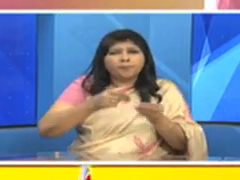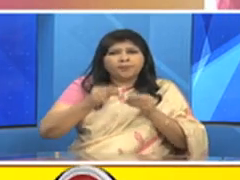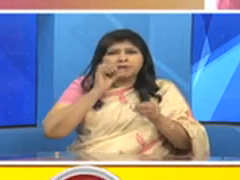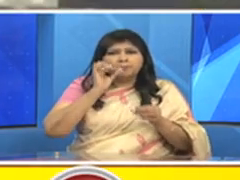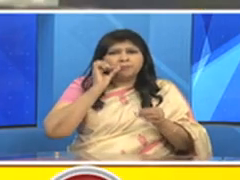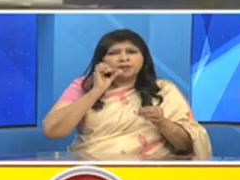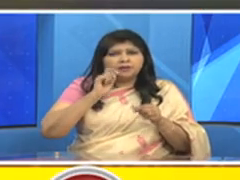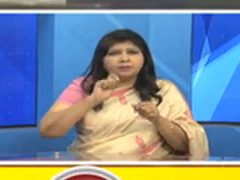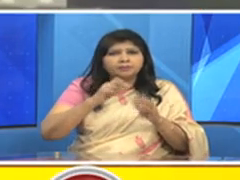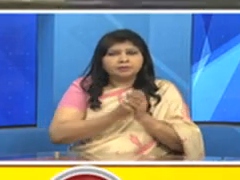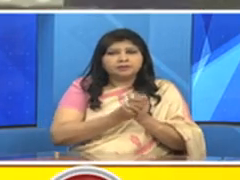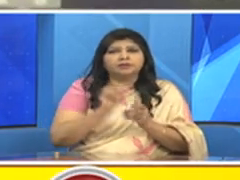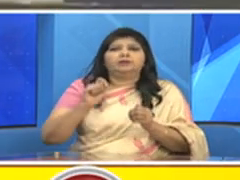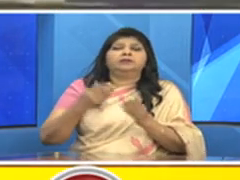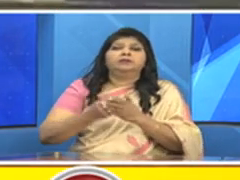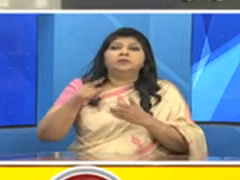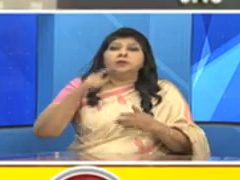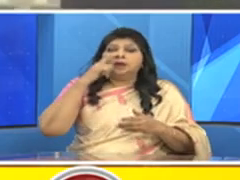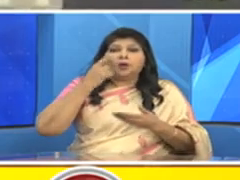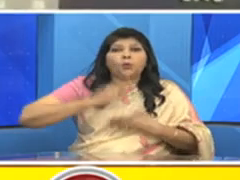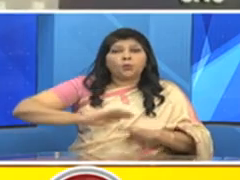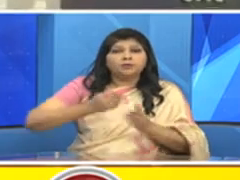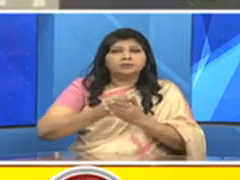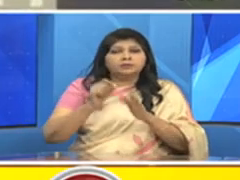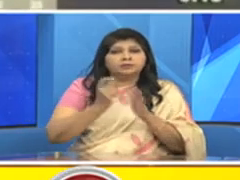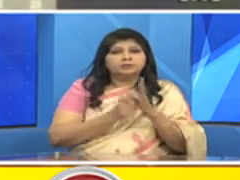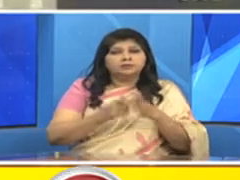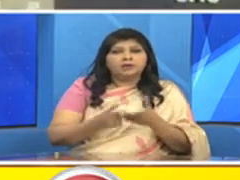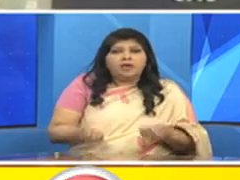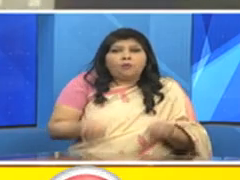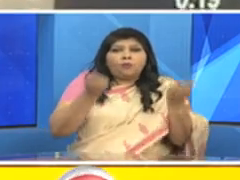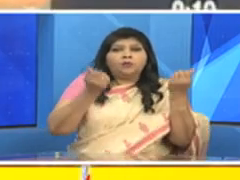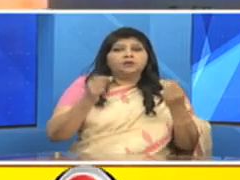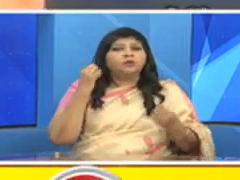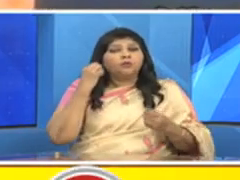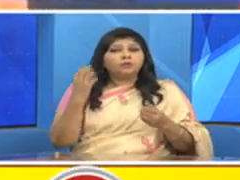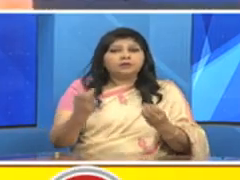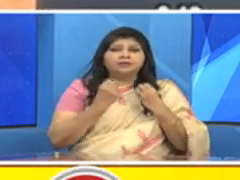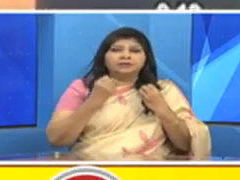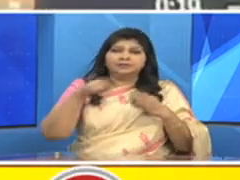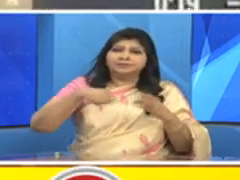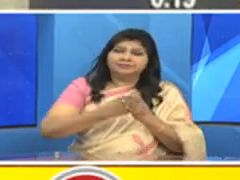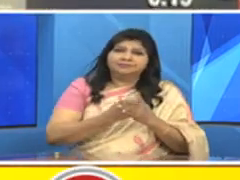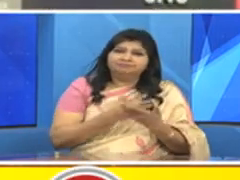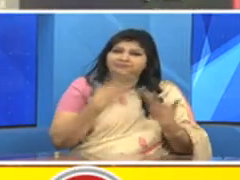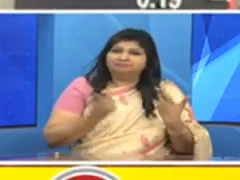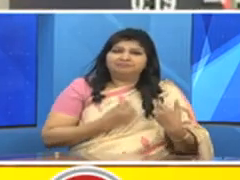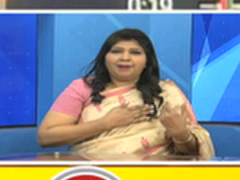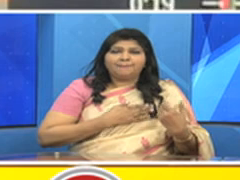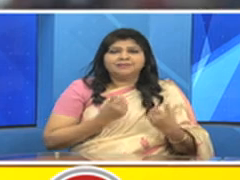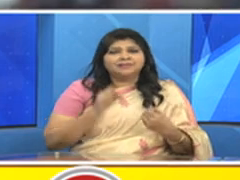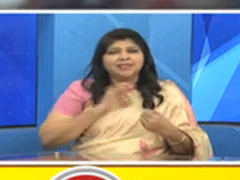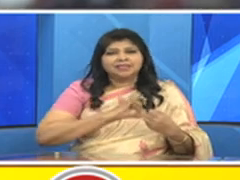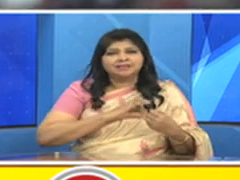हैं, लेकिन उनकी बेटी पूर्णाश्री ने वेट लिफ्टिंग का गोल्ड मेडल हासिल कर हर किसी का दिल जीत